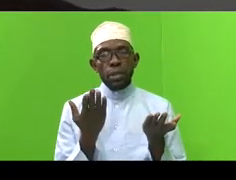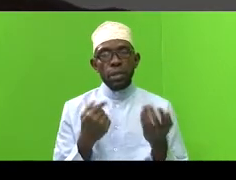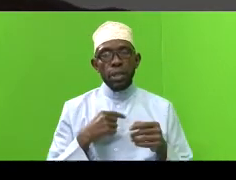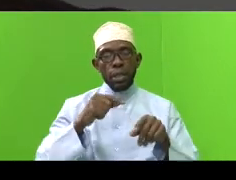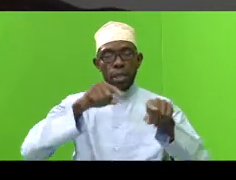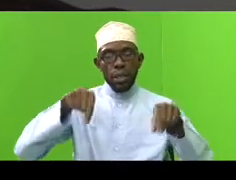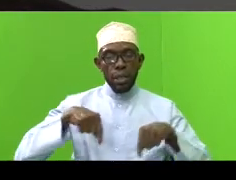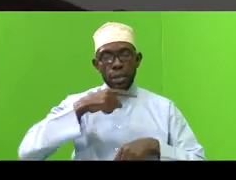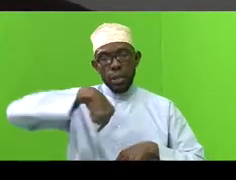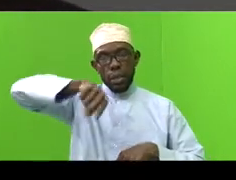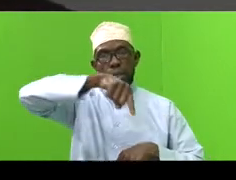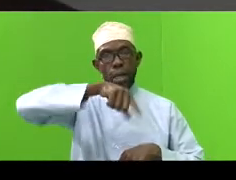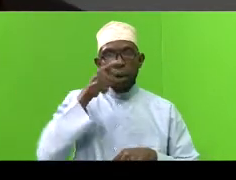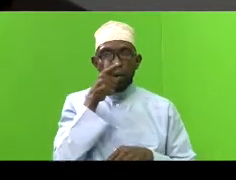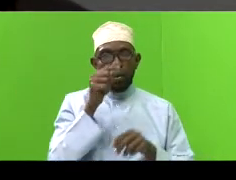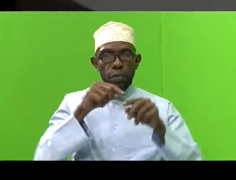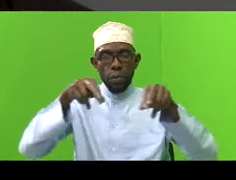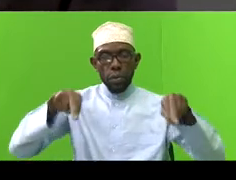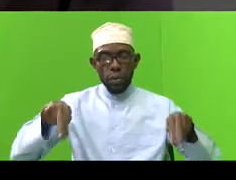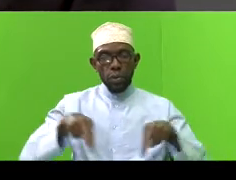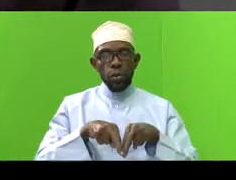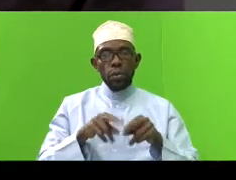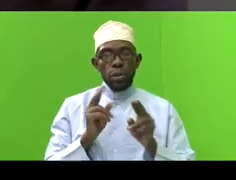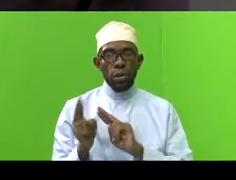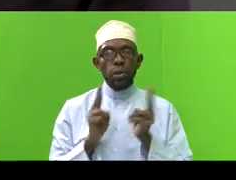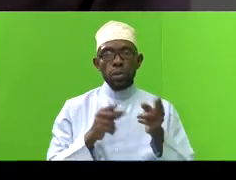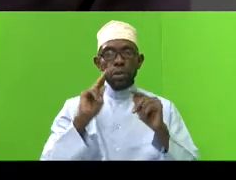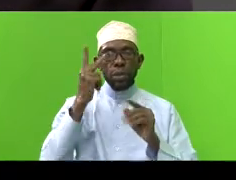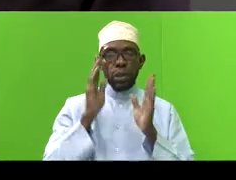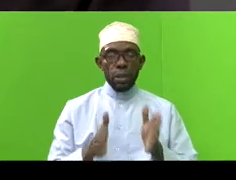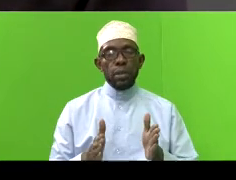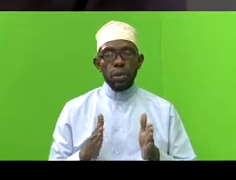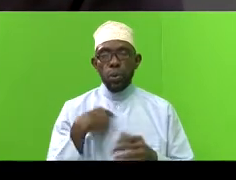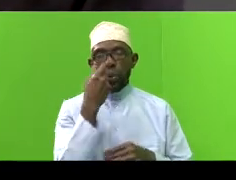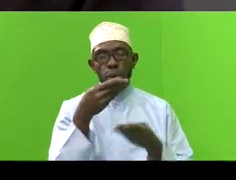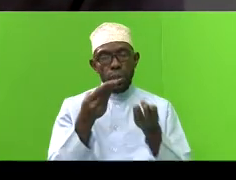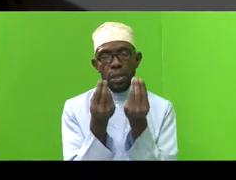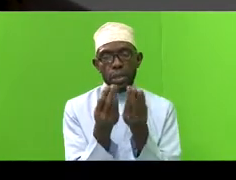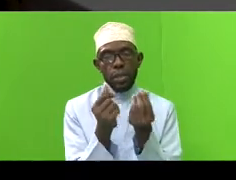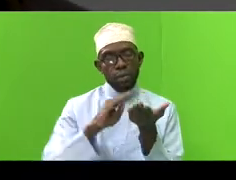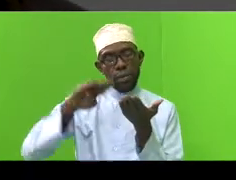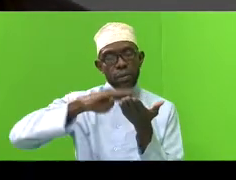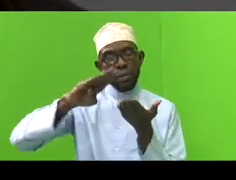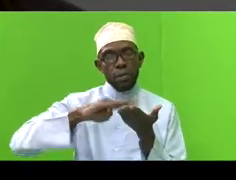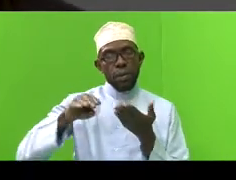ambao tuko katika vyombo vya habari na kwa mwananchi. Kwetu sisi tunapewa ule uwepesi haraka